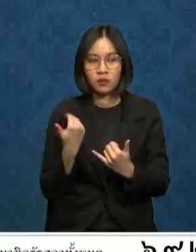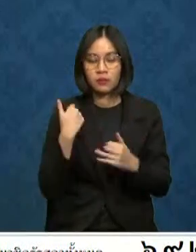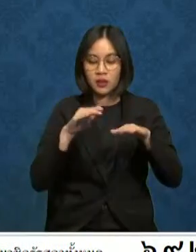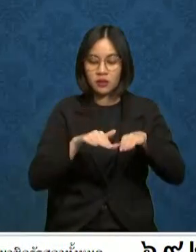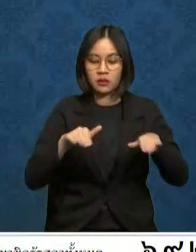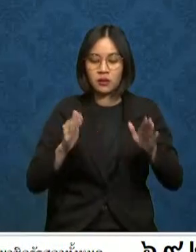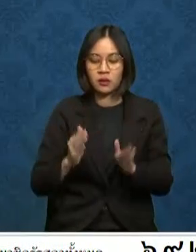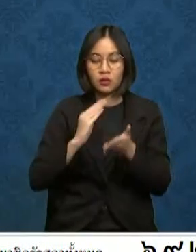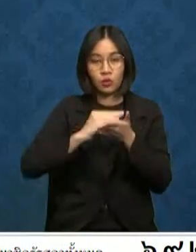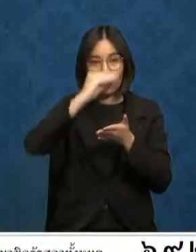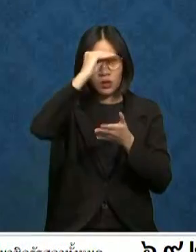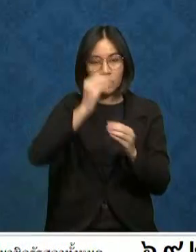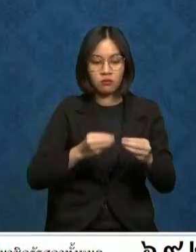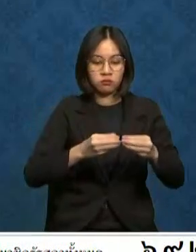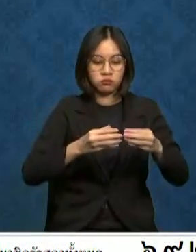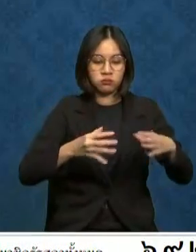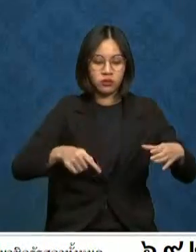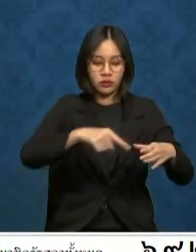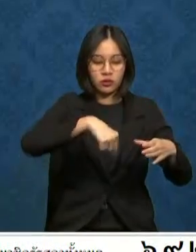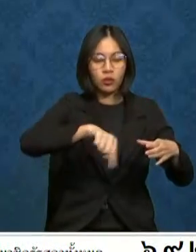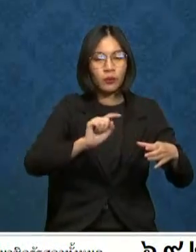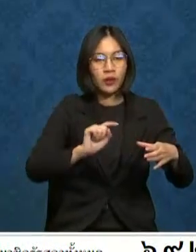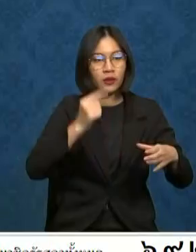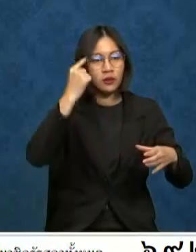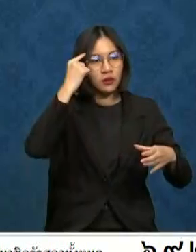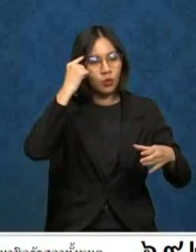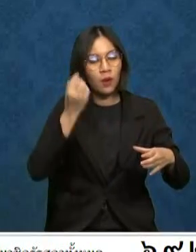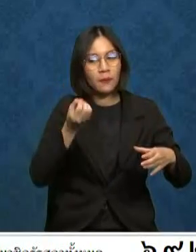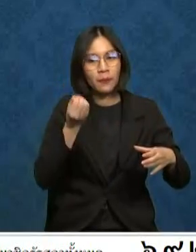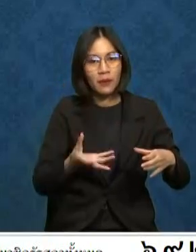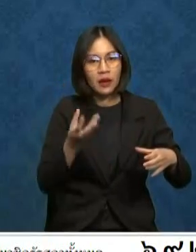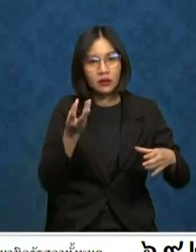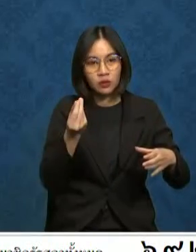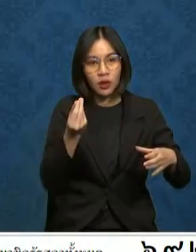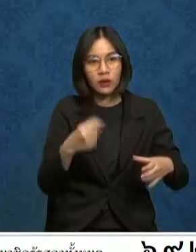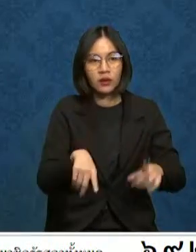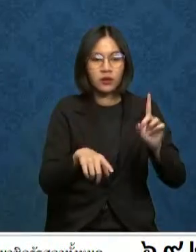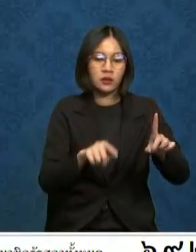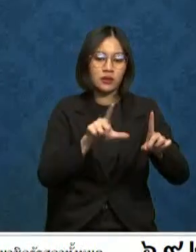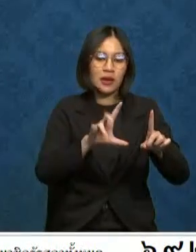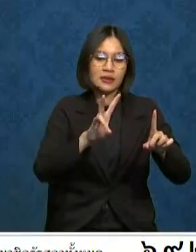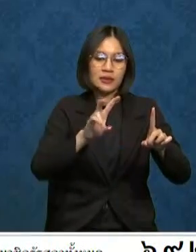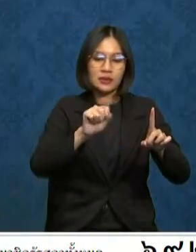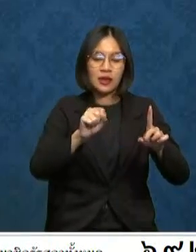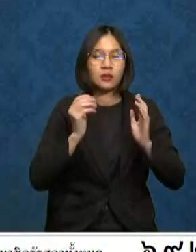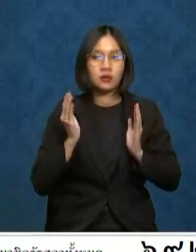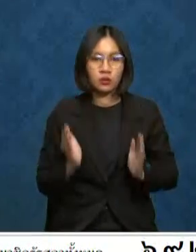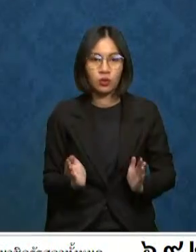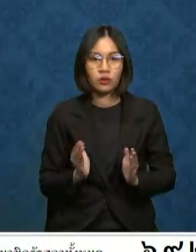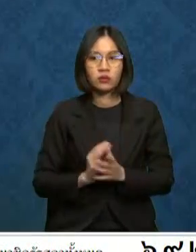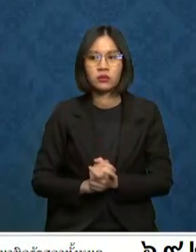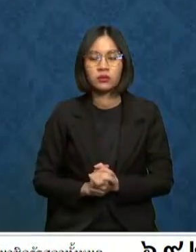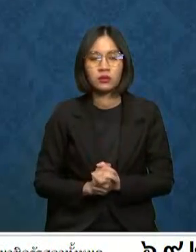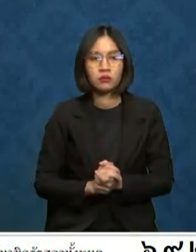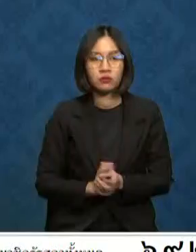นักเรียนอีกเป็นจำนวนมากซึ่งคาดว่ามีมากกว่า 1, 700,000คนครับ